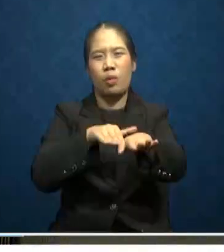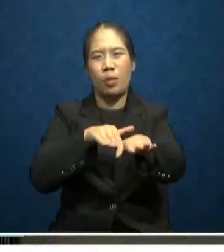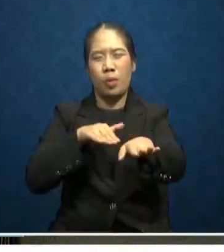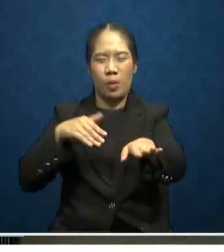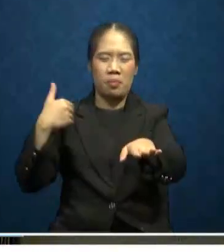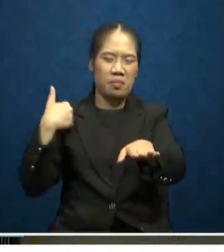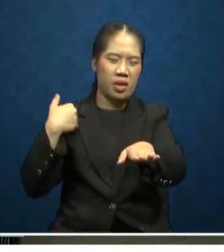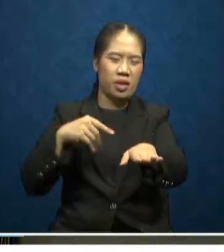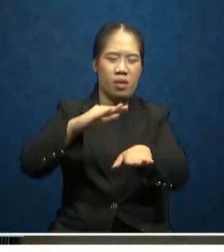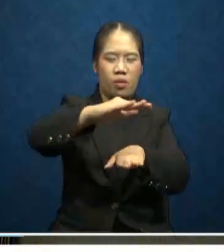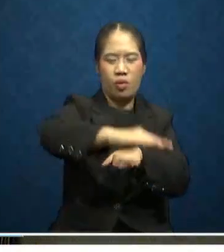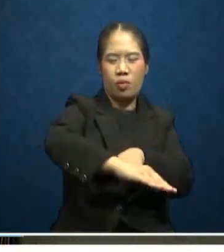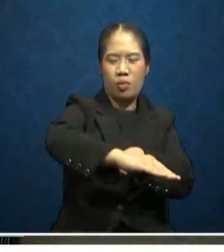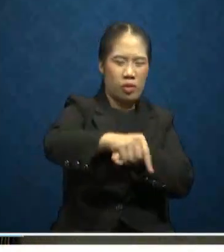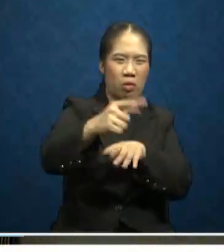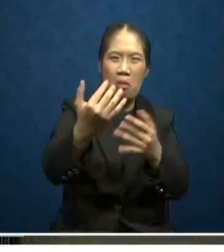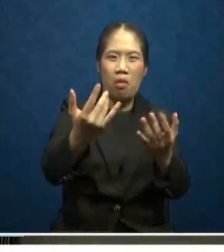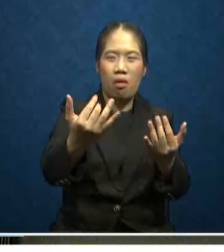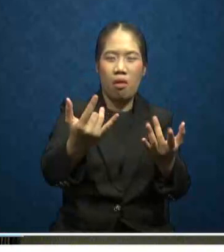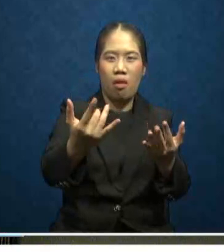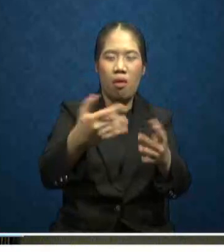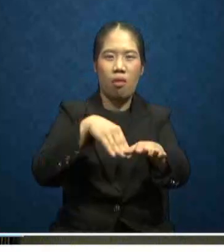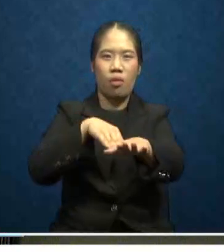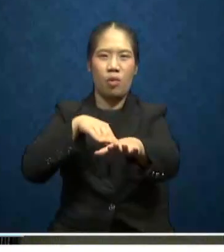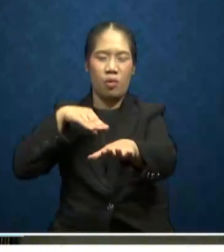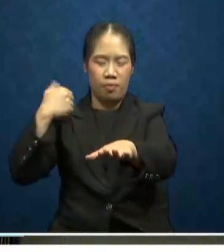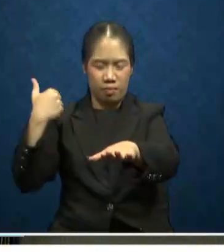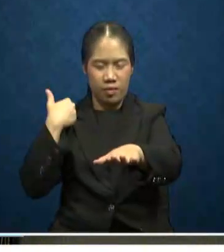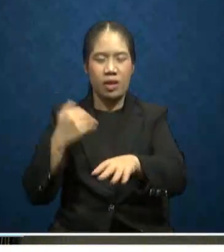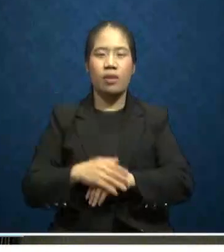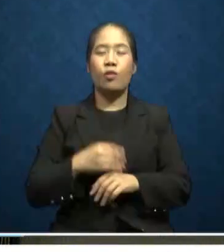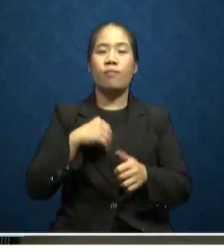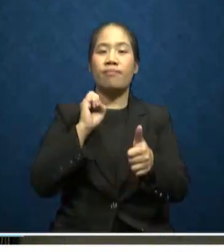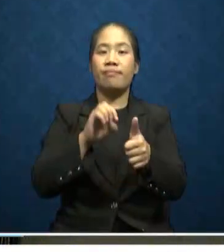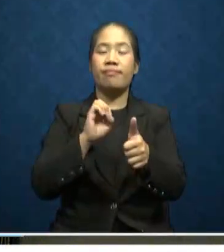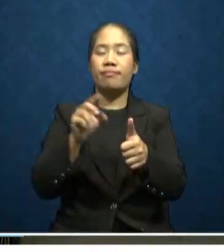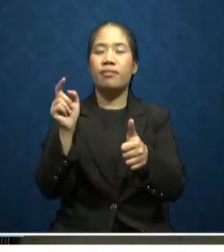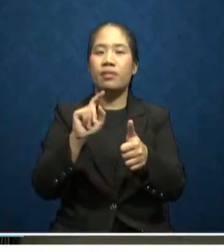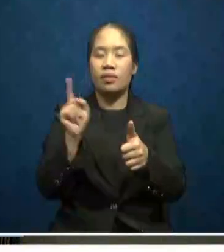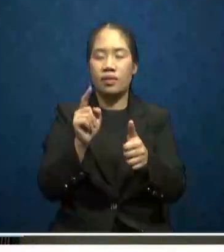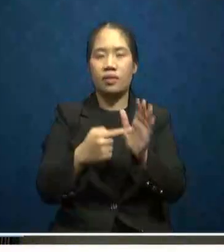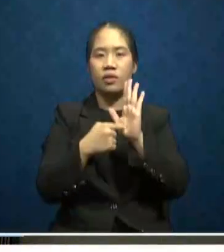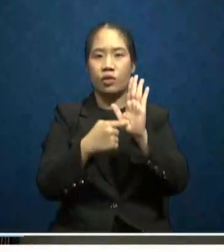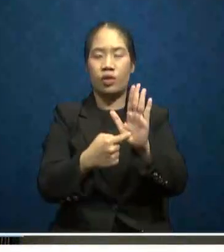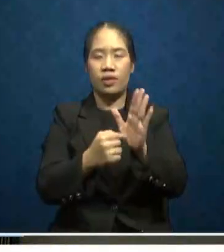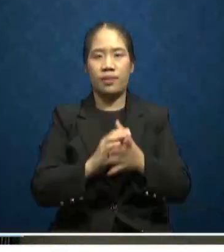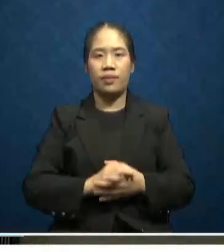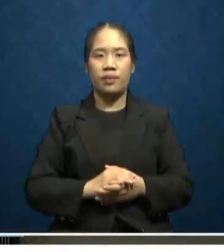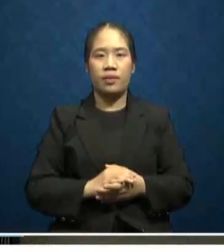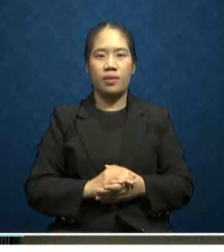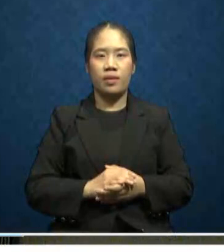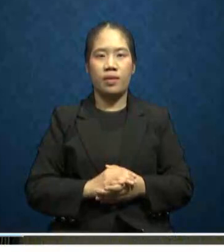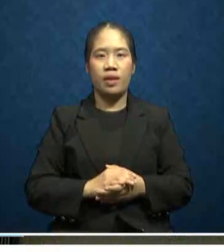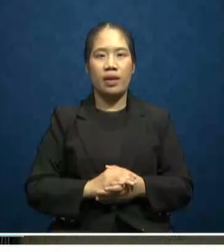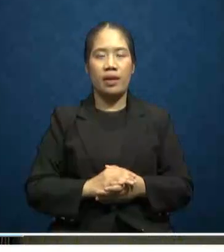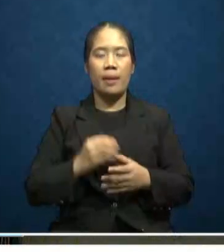ำให้ต้องรอทำให้ปัญหาการจราจรติดขัดท่านประธานผมจึงนำเสนอว่าครับอย่างเช่นแยกบ้านเนินสูง